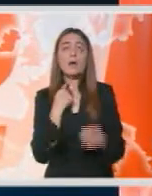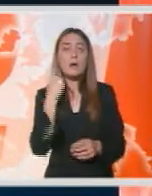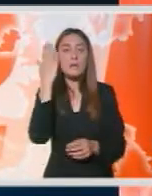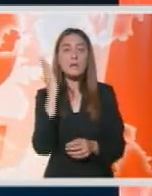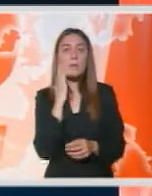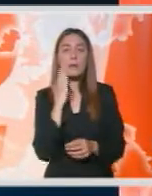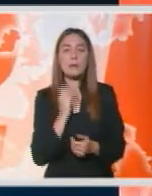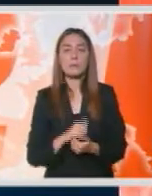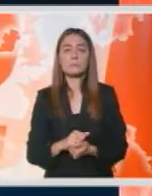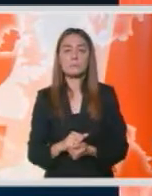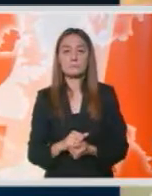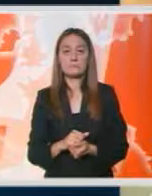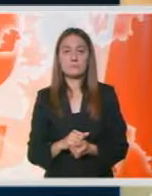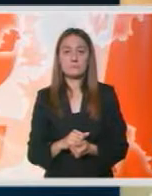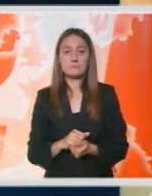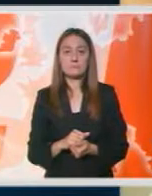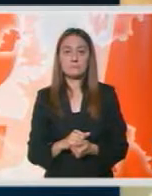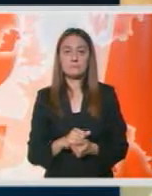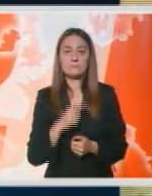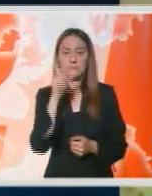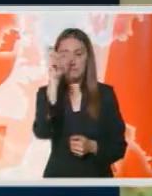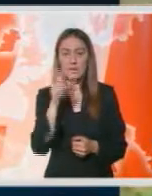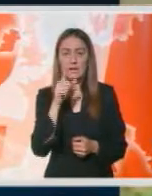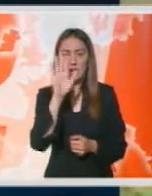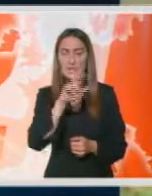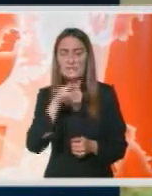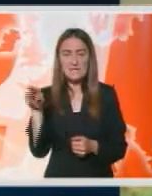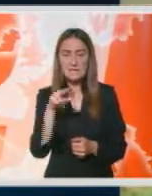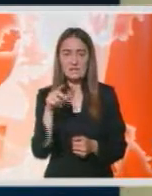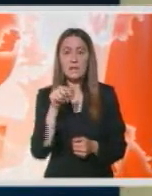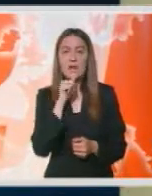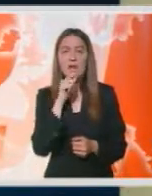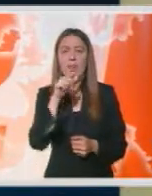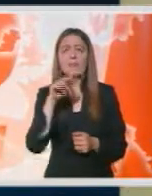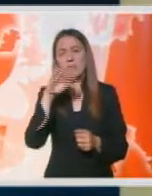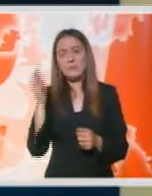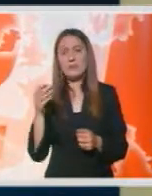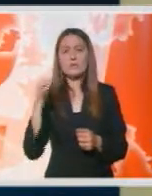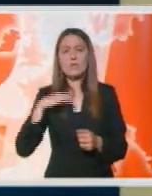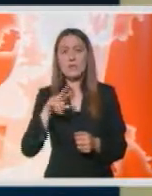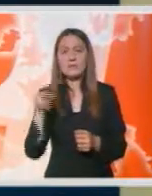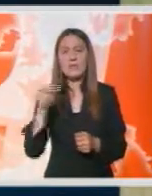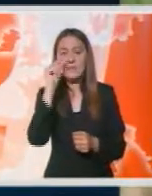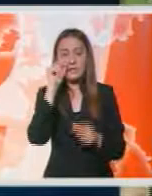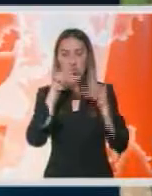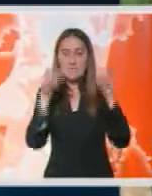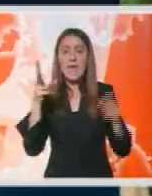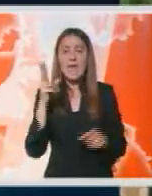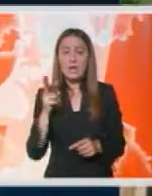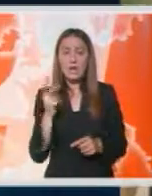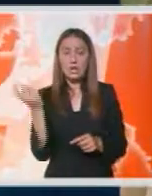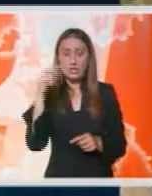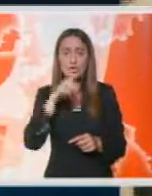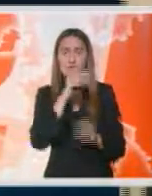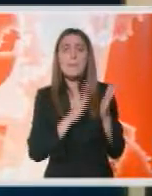Glasa Amerike. Glenda Reimer, njena sestra Sandy Wilken i sestričina Mallory došle su u Nacionalni institut za rak u Bethesdi u